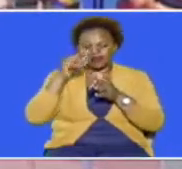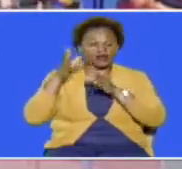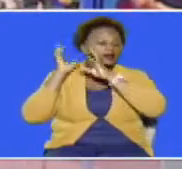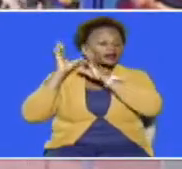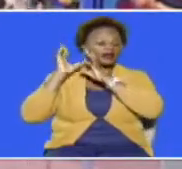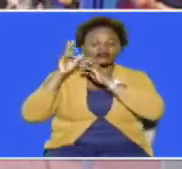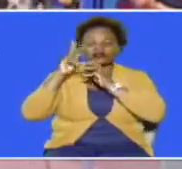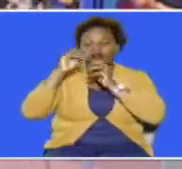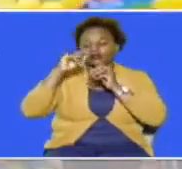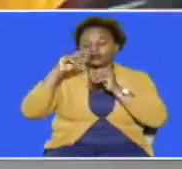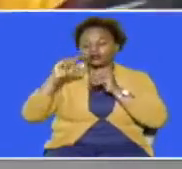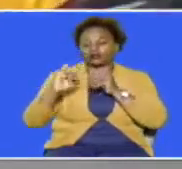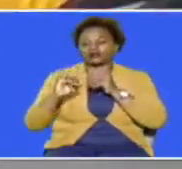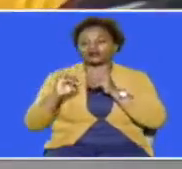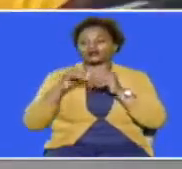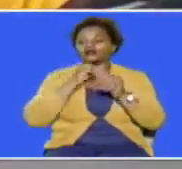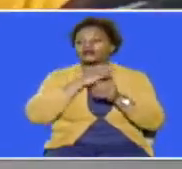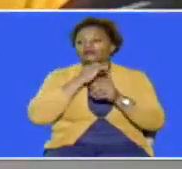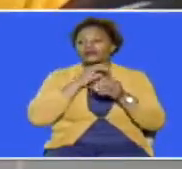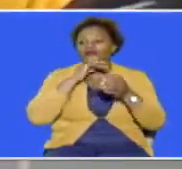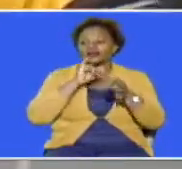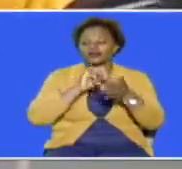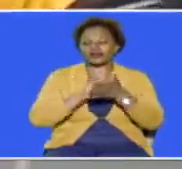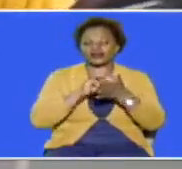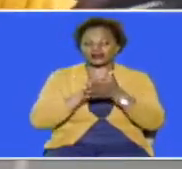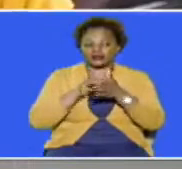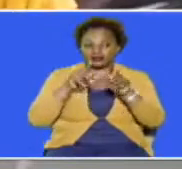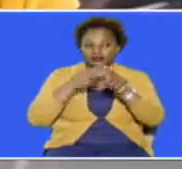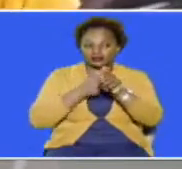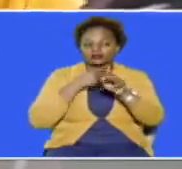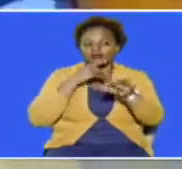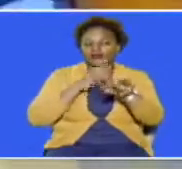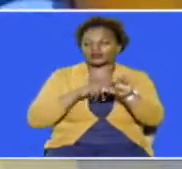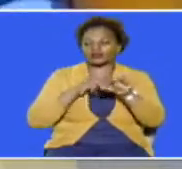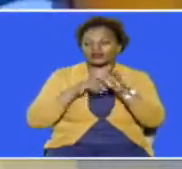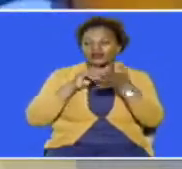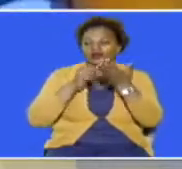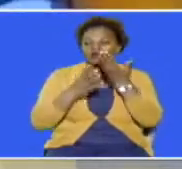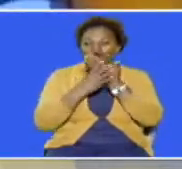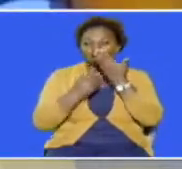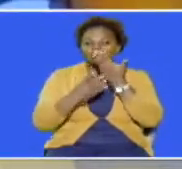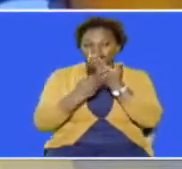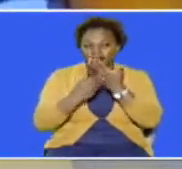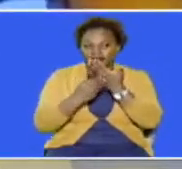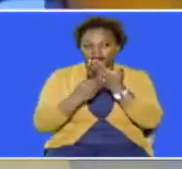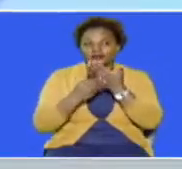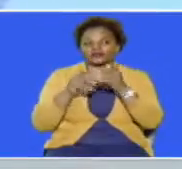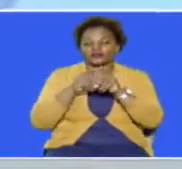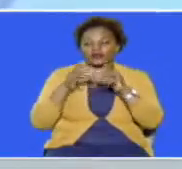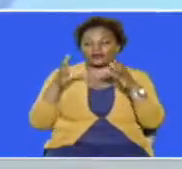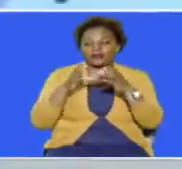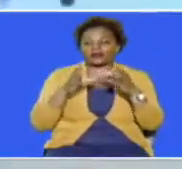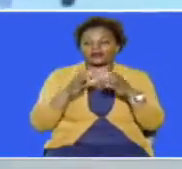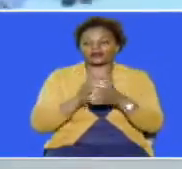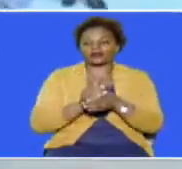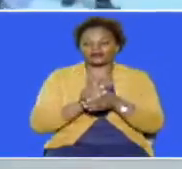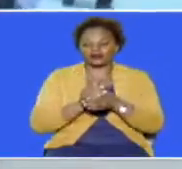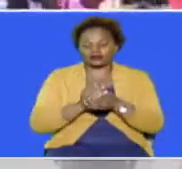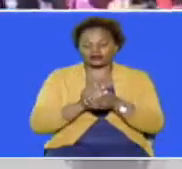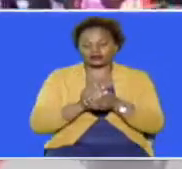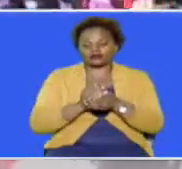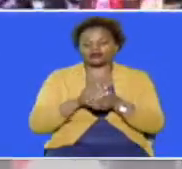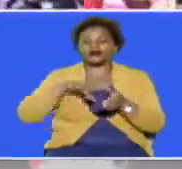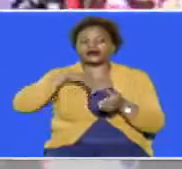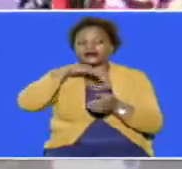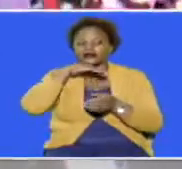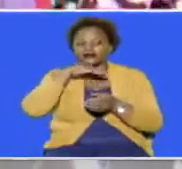Amazon Kingi, wakilalamikia mchakato uliopelekea kushirikishwa kwa chama hicho kwenye muungano.